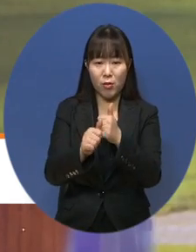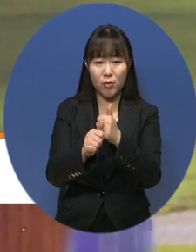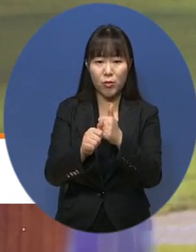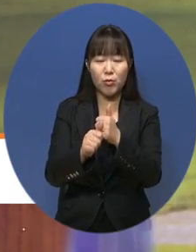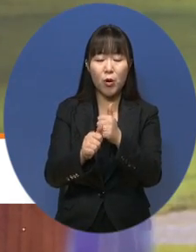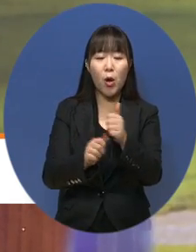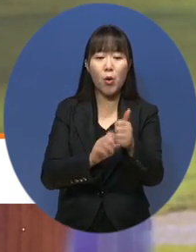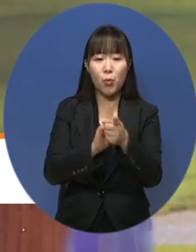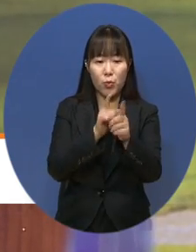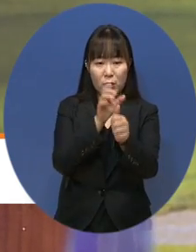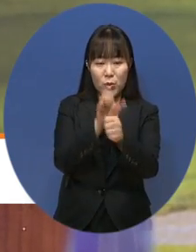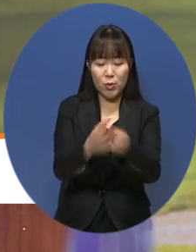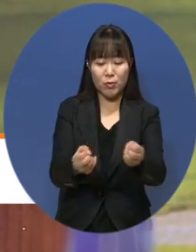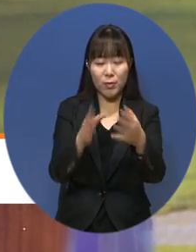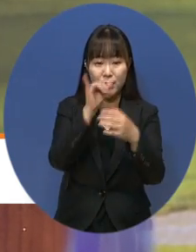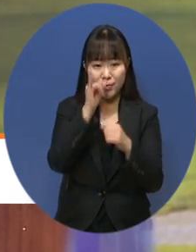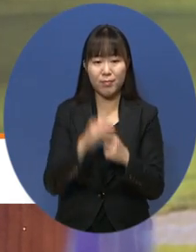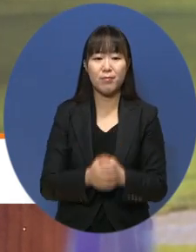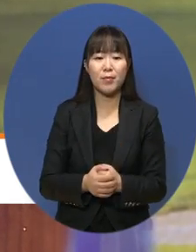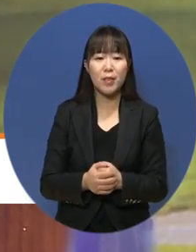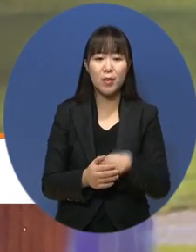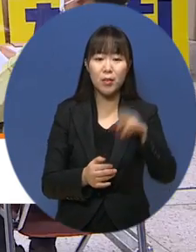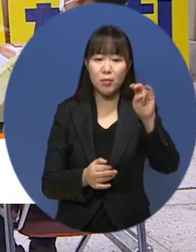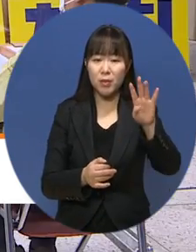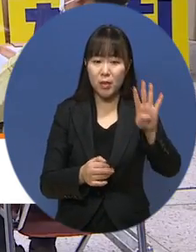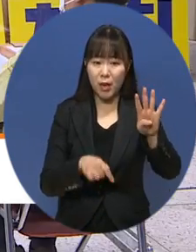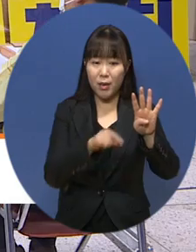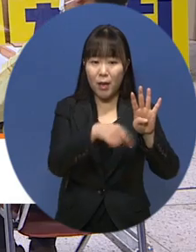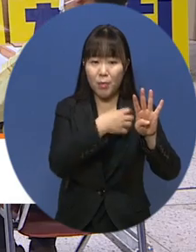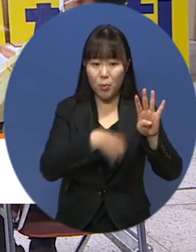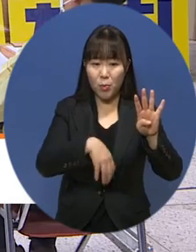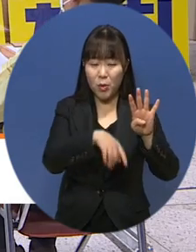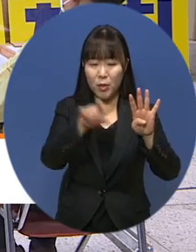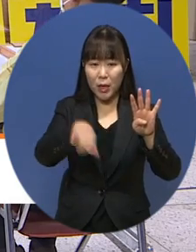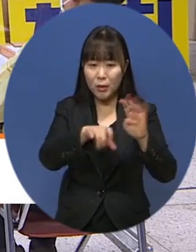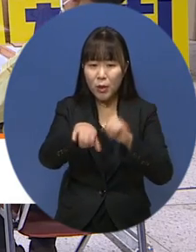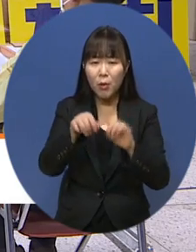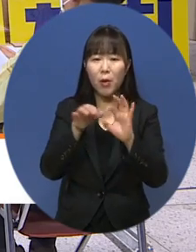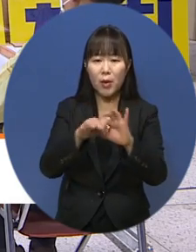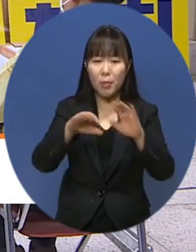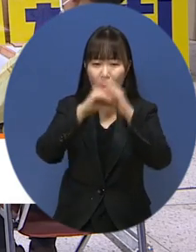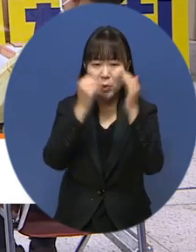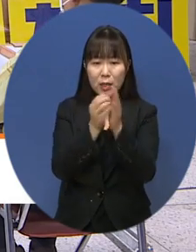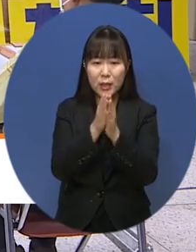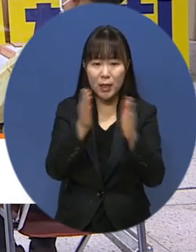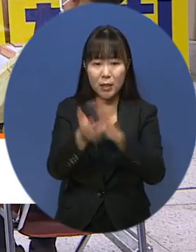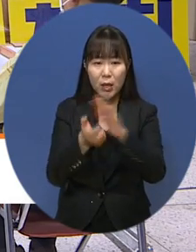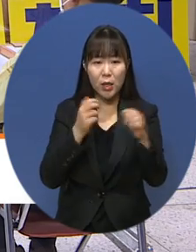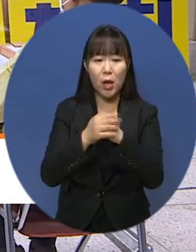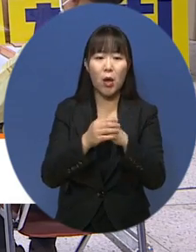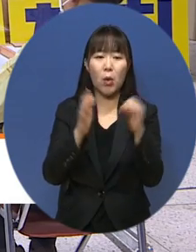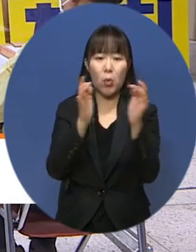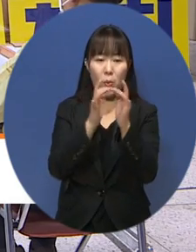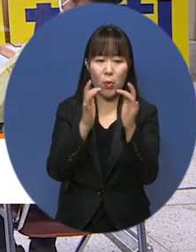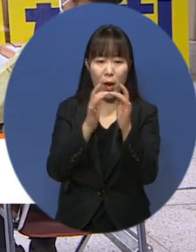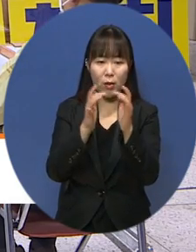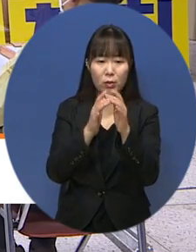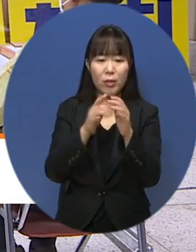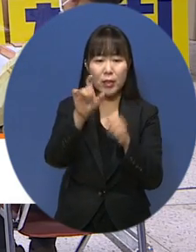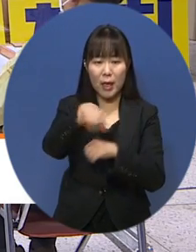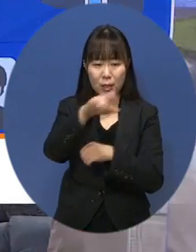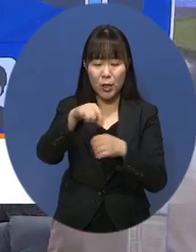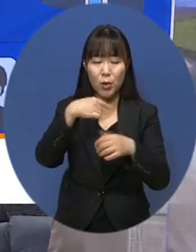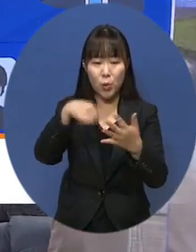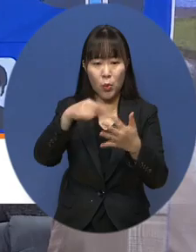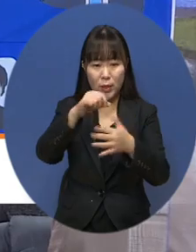위촉식을 가졌습니다. 순천시는 24개 읍면동 주민자치회 전면 시행을 앞두고 온라인 주민자치 교육